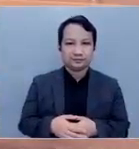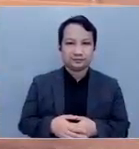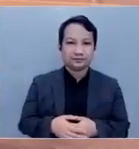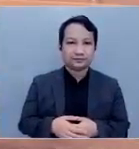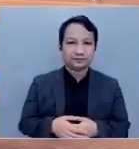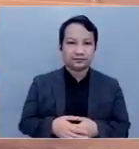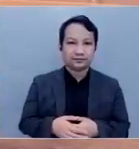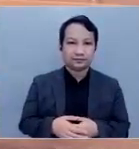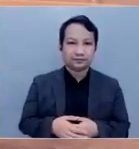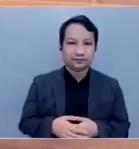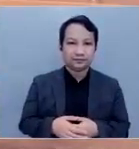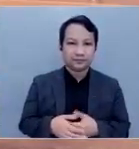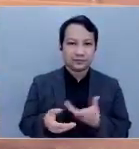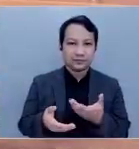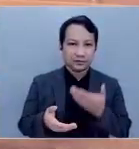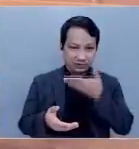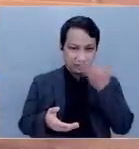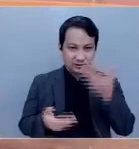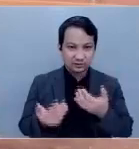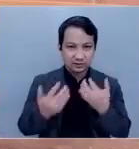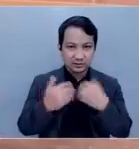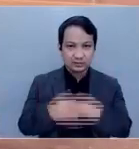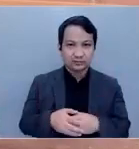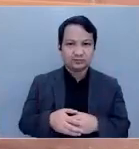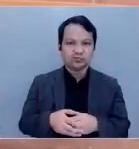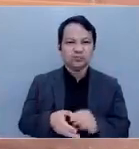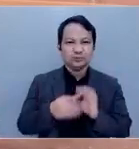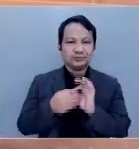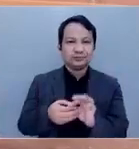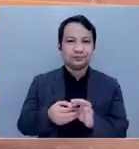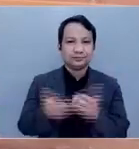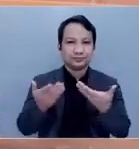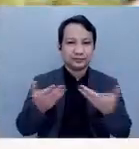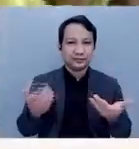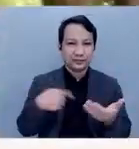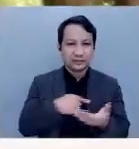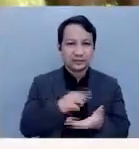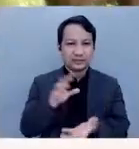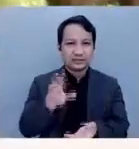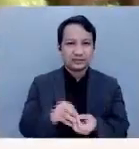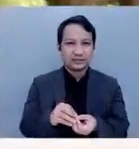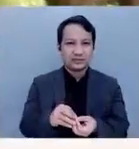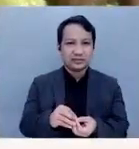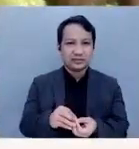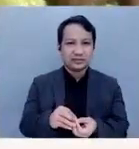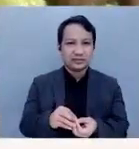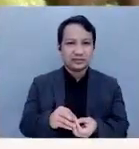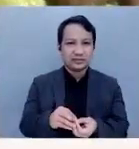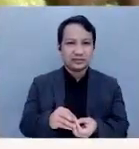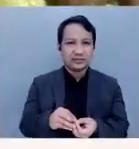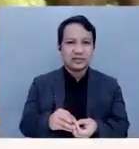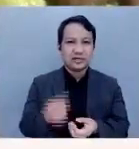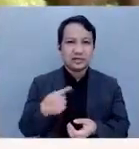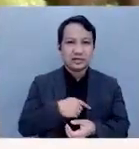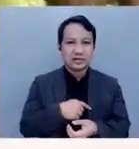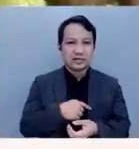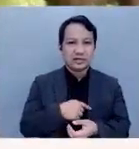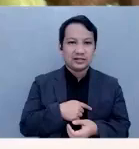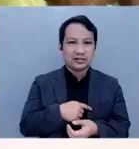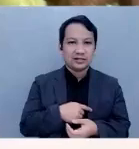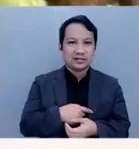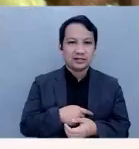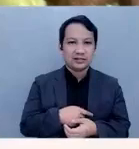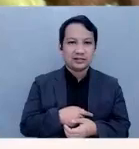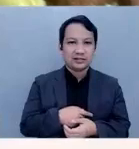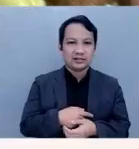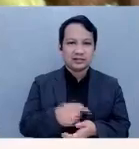mo ba? Naamoy ko rin. Oo. Para maging medyo malapot-lapot ng onti yung sauce natin. Maglalagay tayo ng slurry. Ng?